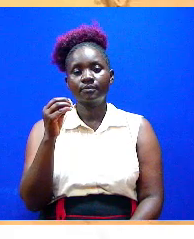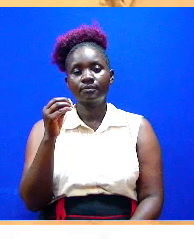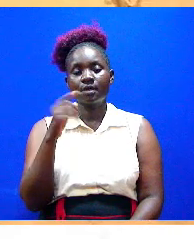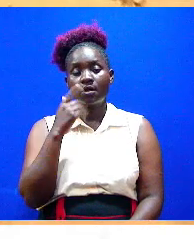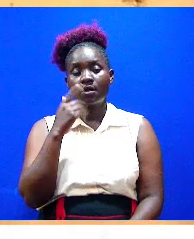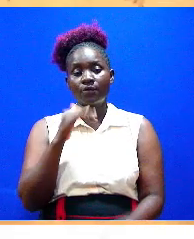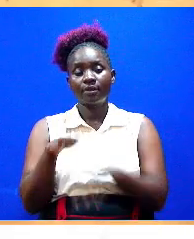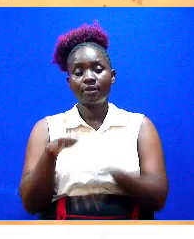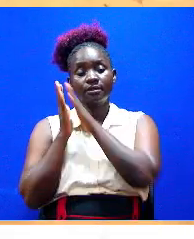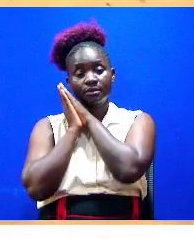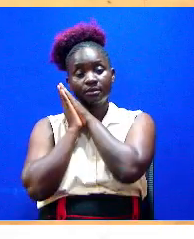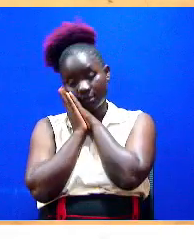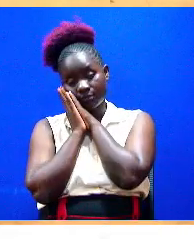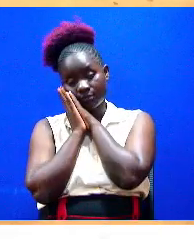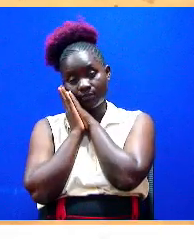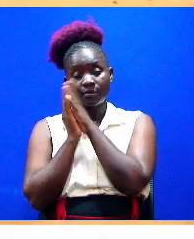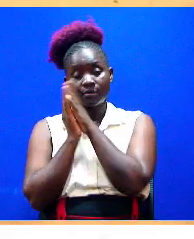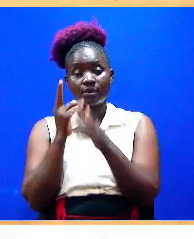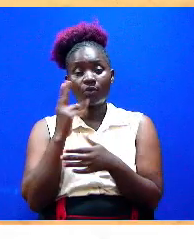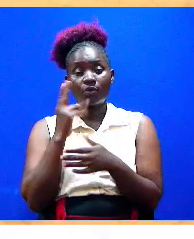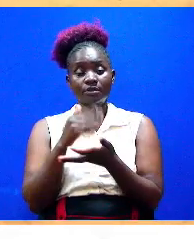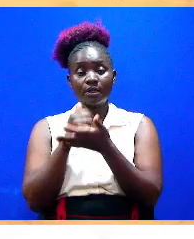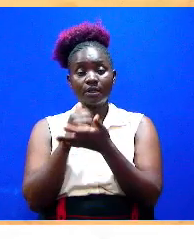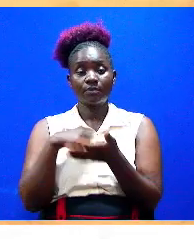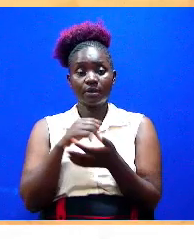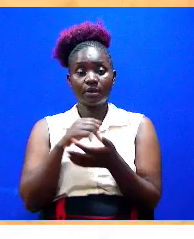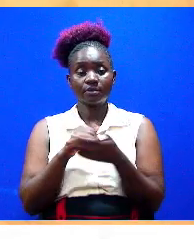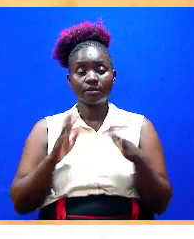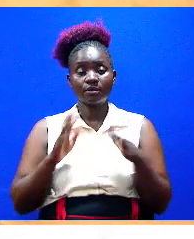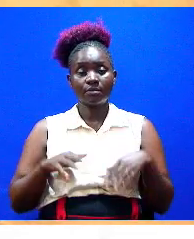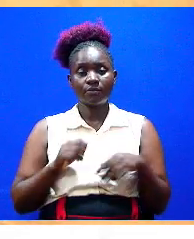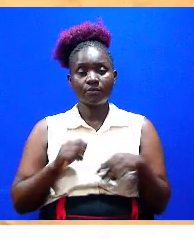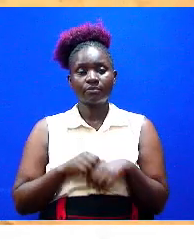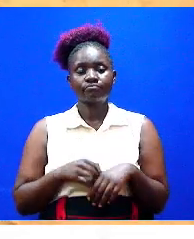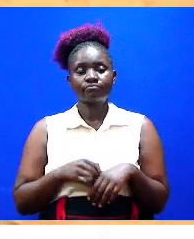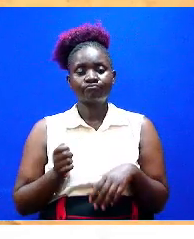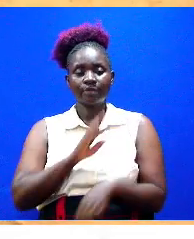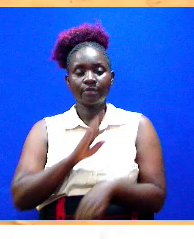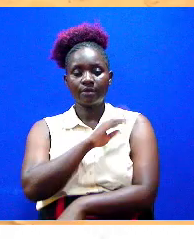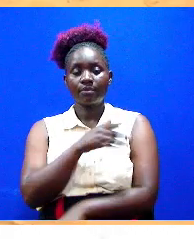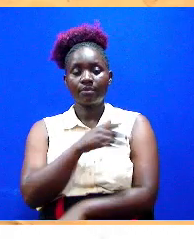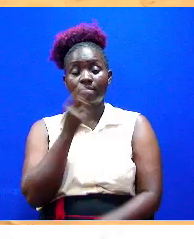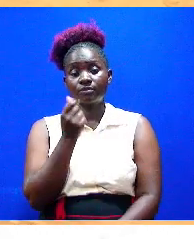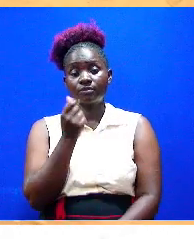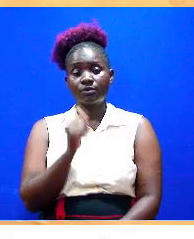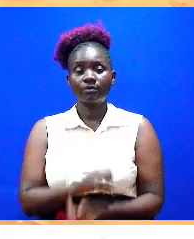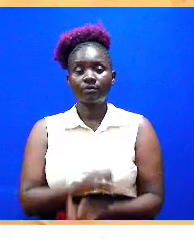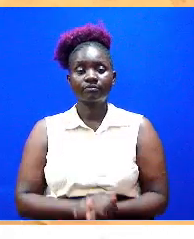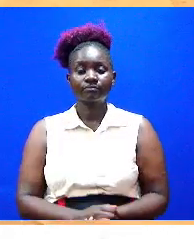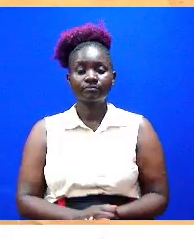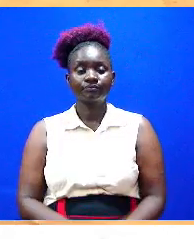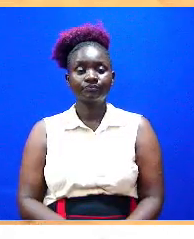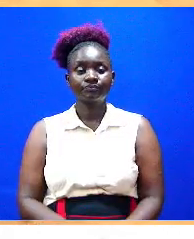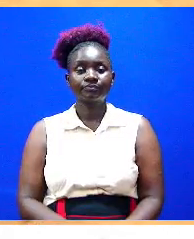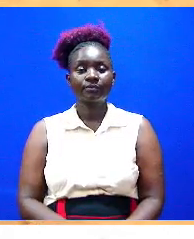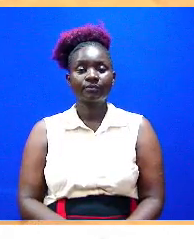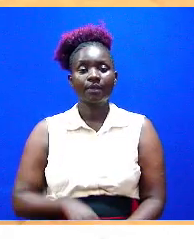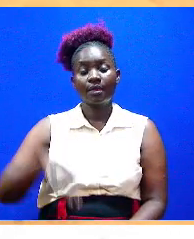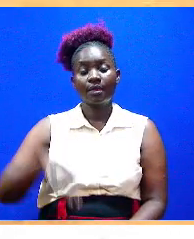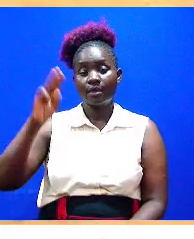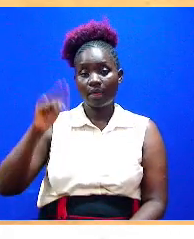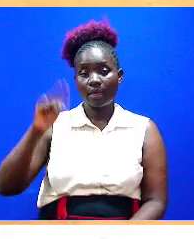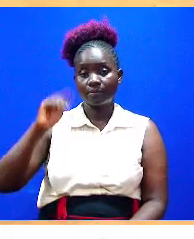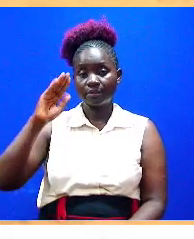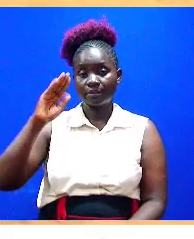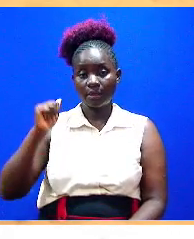Ntose wa vila wa gima otokonya no mungi na vuna chinguru chia moke hile tago cha kunyara wa muravu Omo ya musia sole na wako